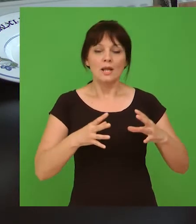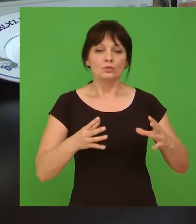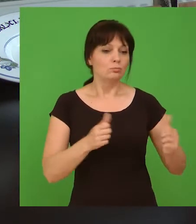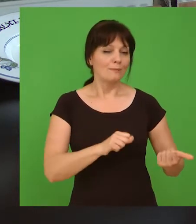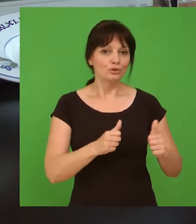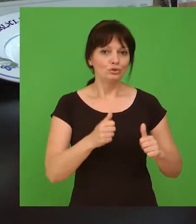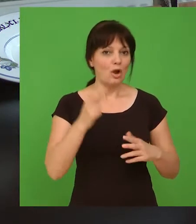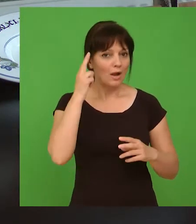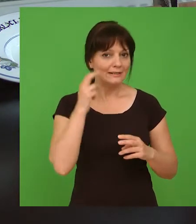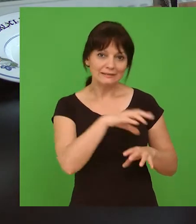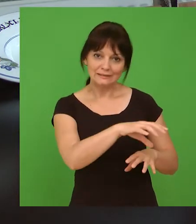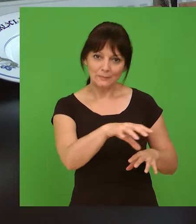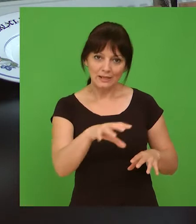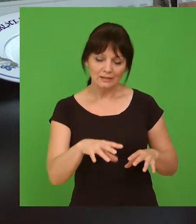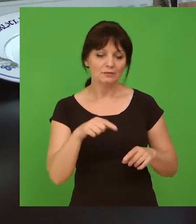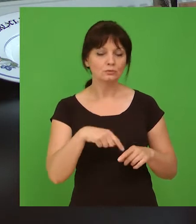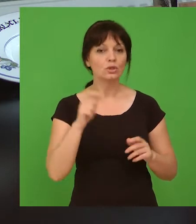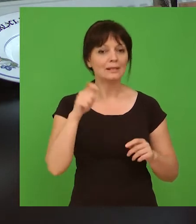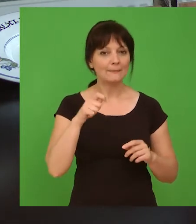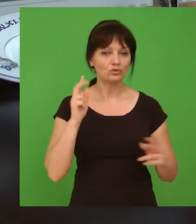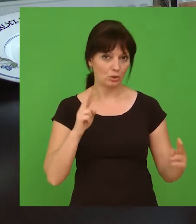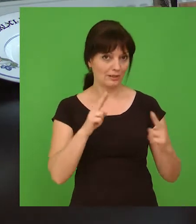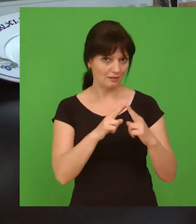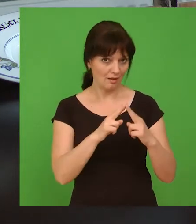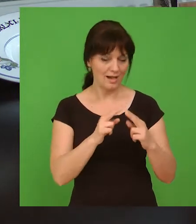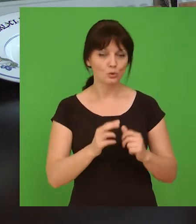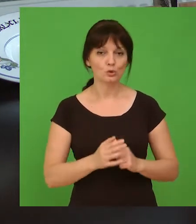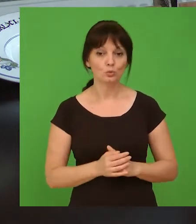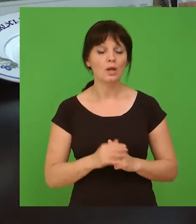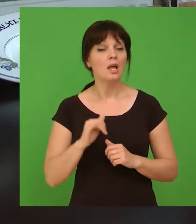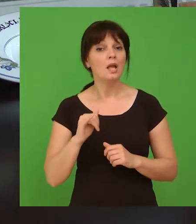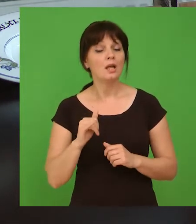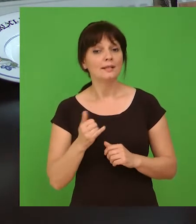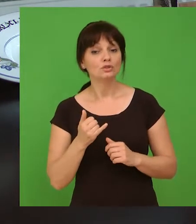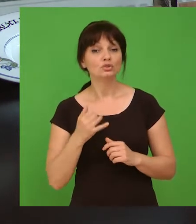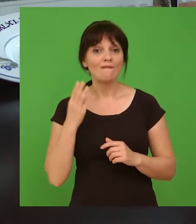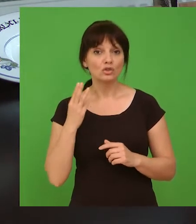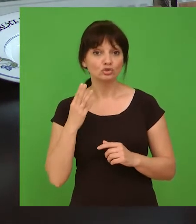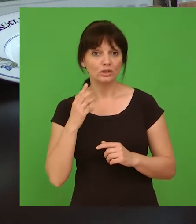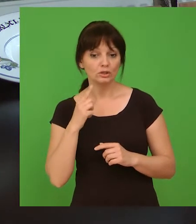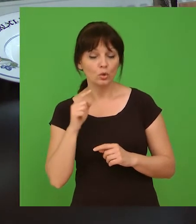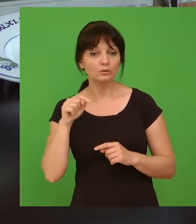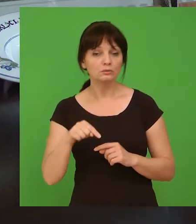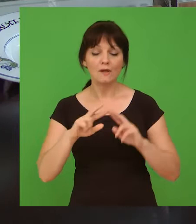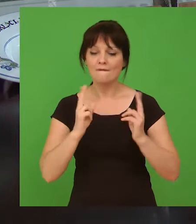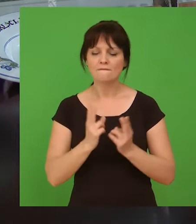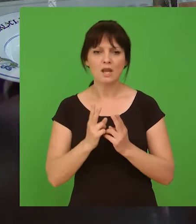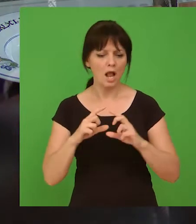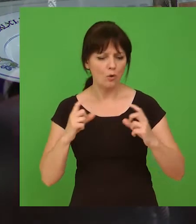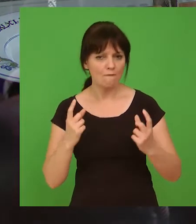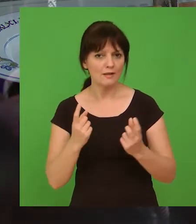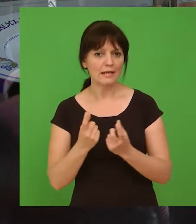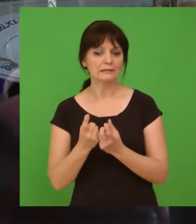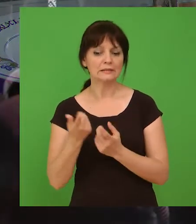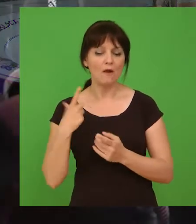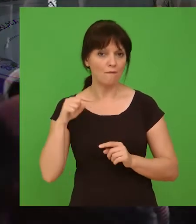intézmények vannak ott, akikkel találkozhattunk, képviselőkkel, illetve Washingtonban egy világkonferencián vehettünk